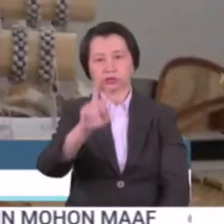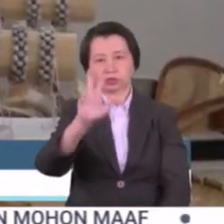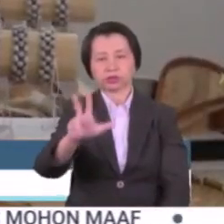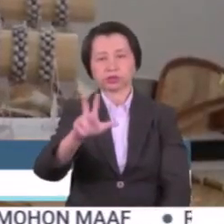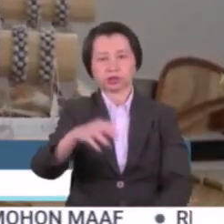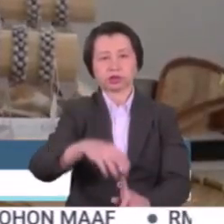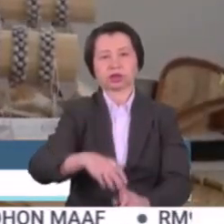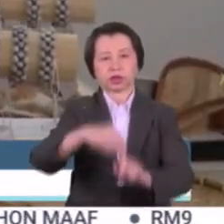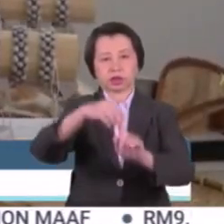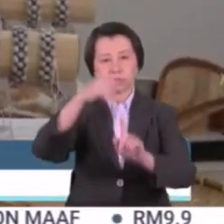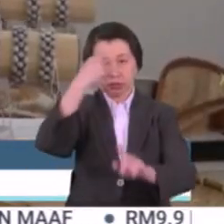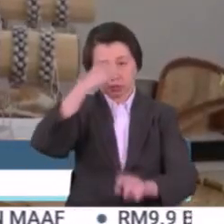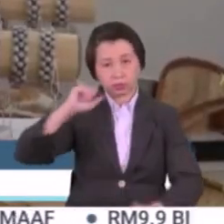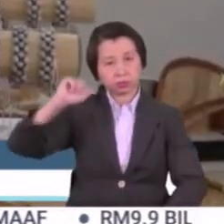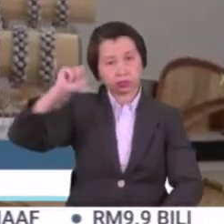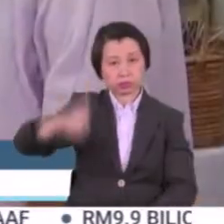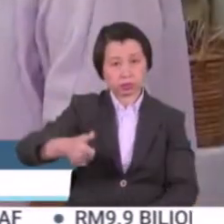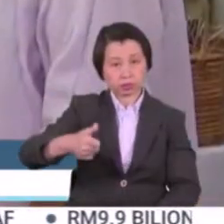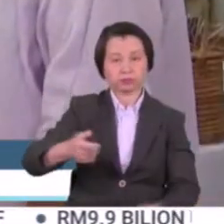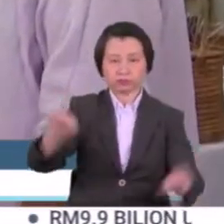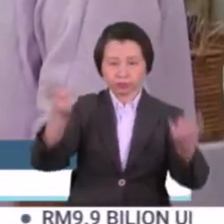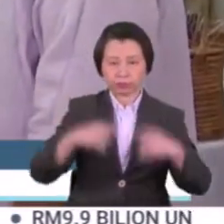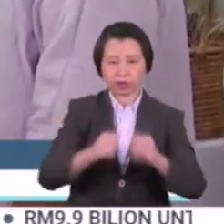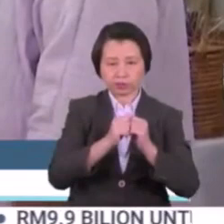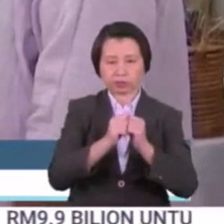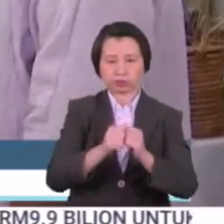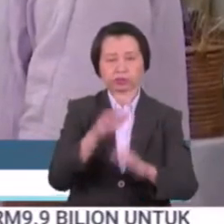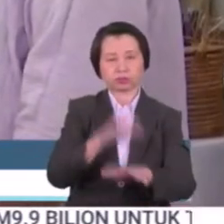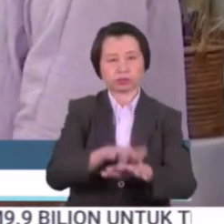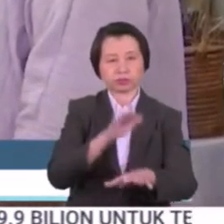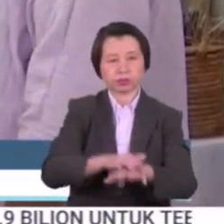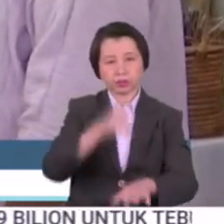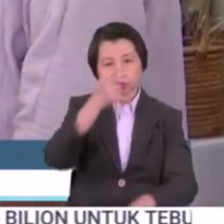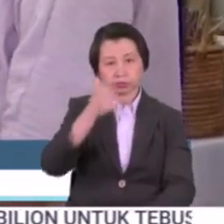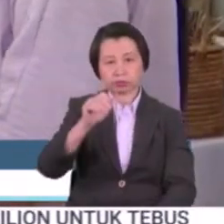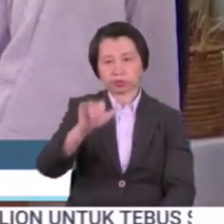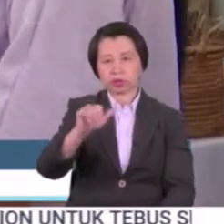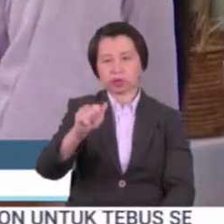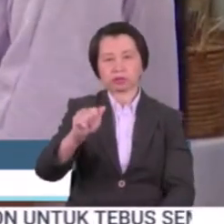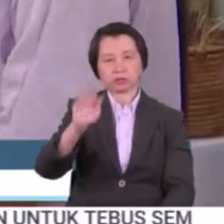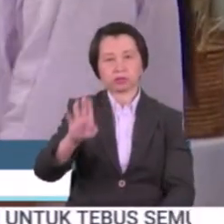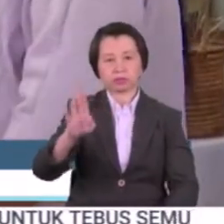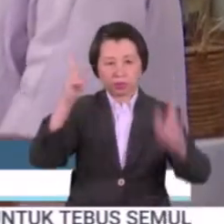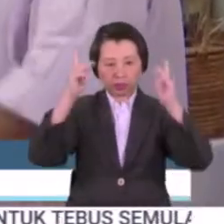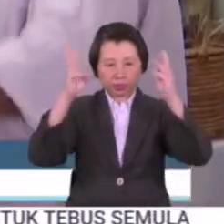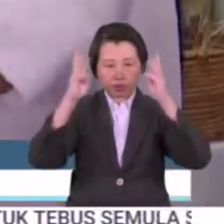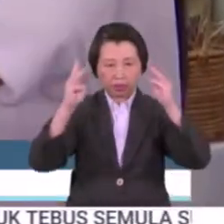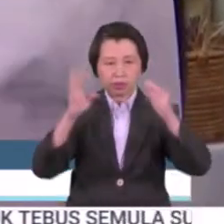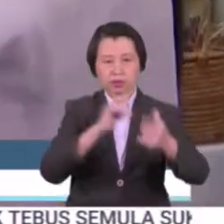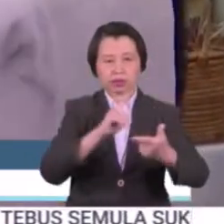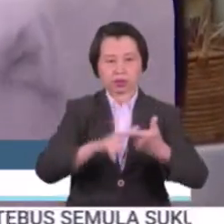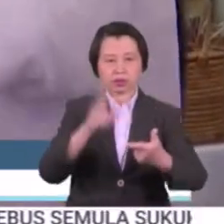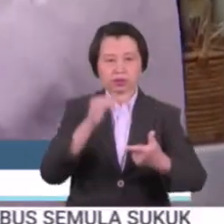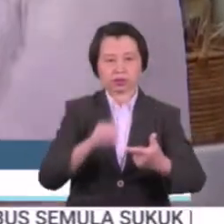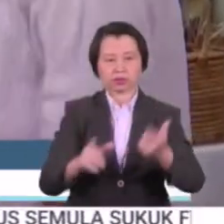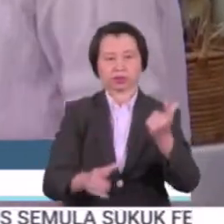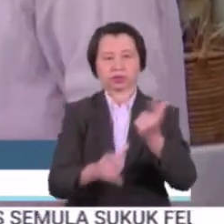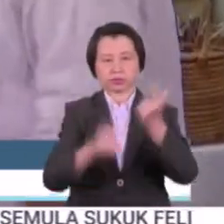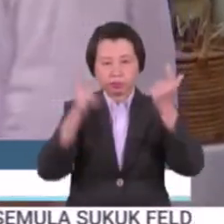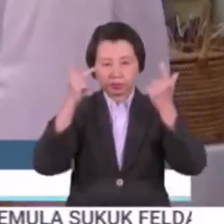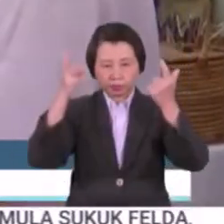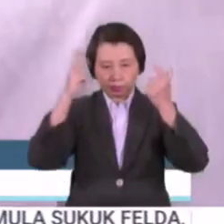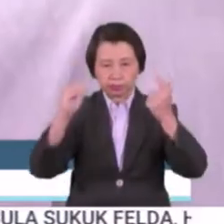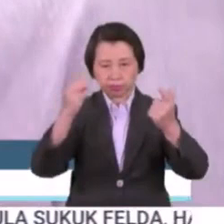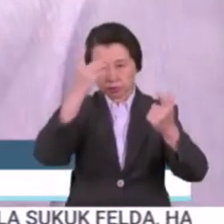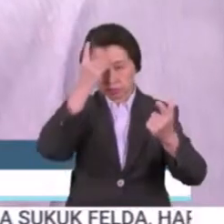dan terutamanya buntu eso mengingatkan bersama-sama bergambar mic hormat berani menteri bersama bohongan timbalan